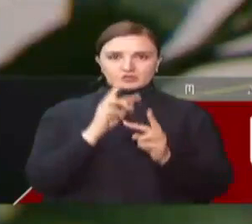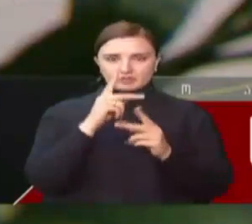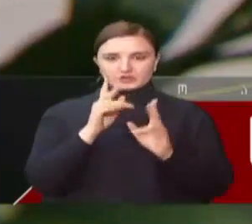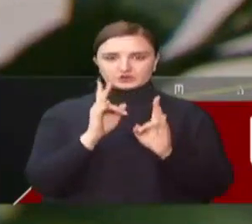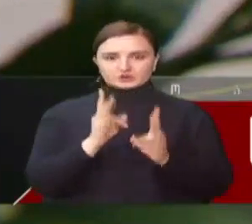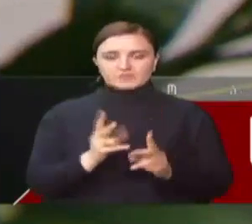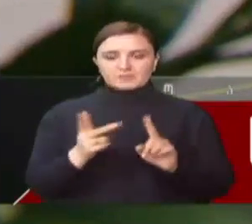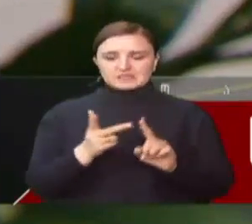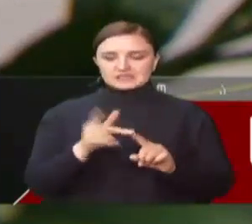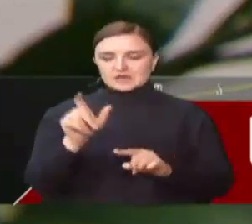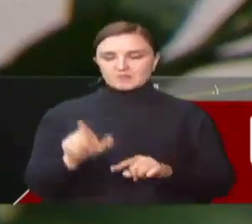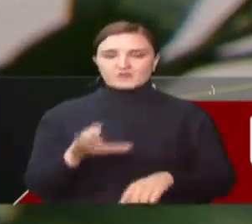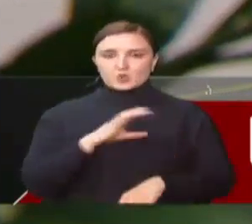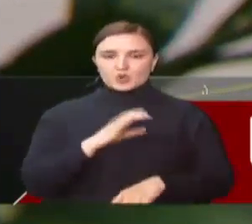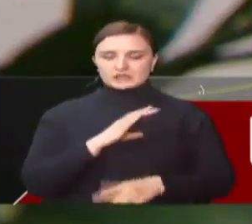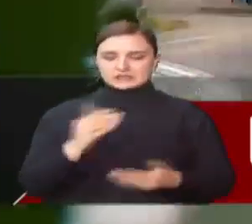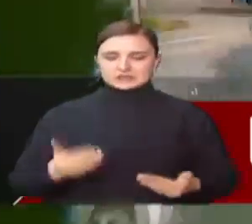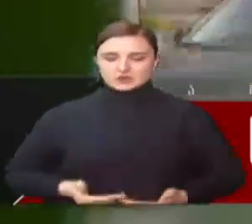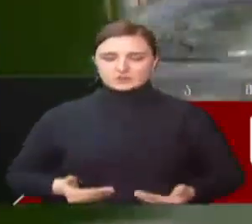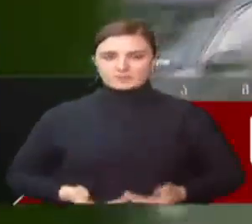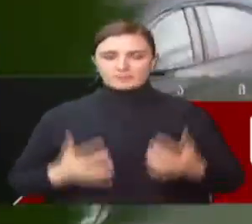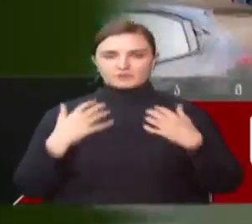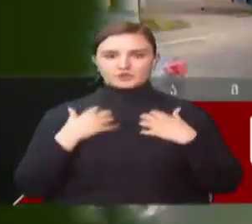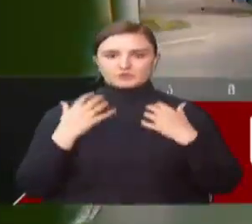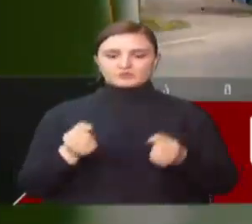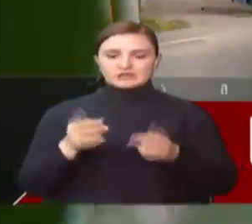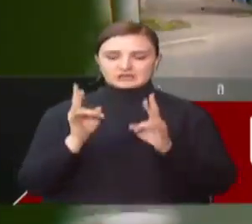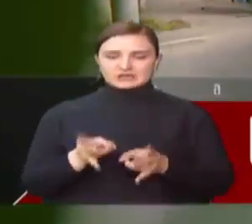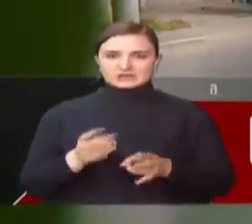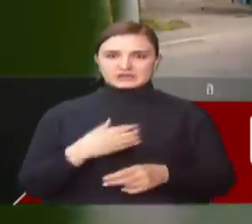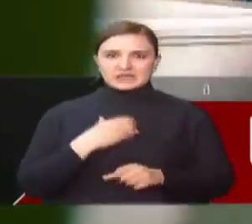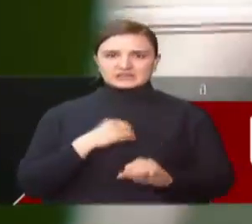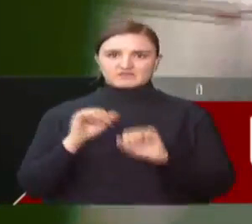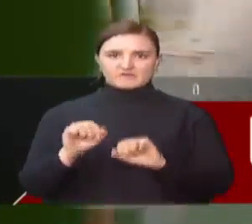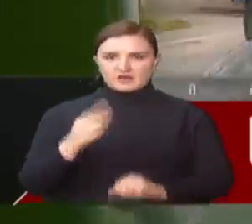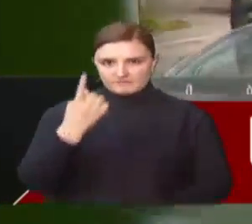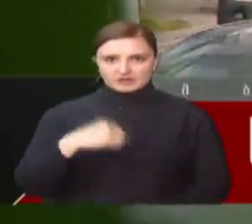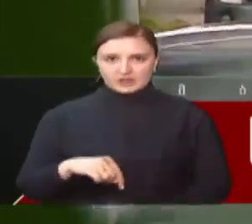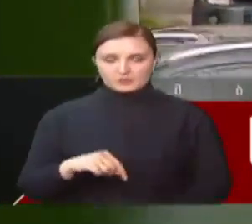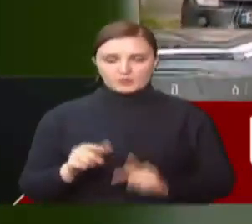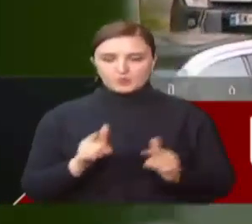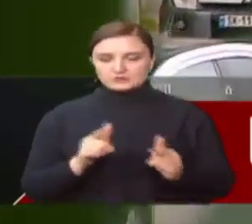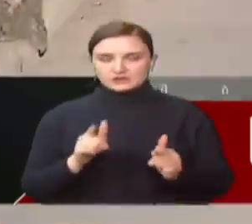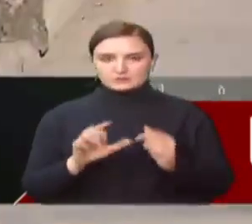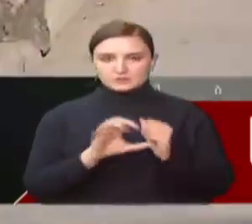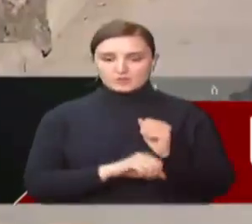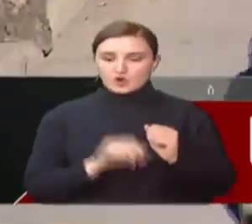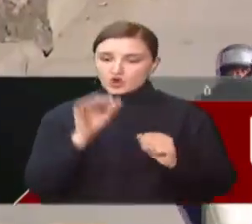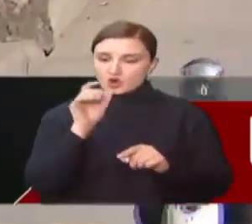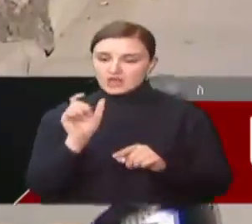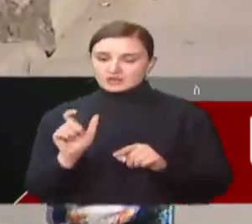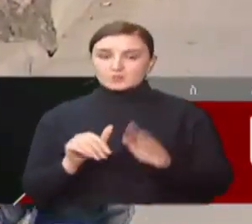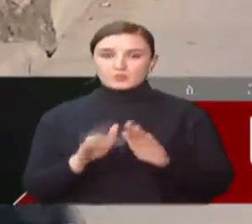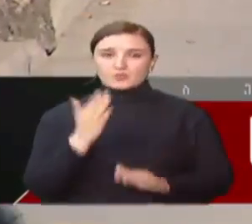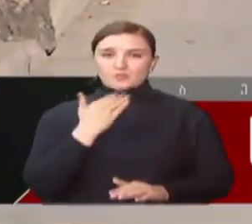მესამე პირისთვის ქონების, სიცოცხლისა და ჯანმრთელობის დაზიანების დაზღვევა სავალდებულებს, დაბის ბოლო ეტაპს გადის. Უფრო